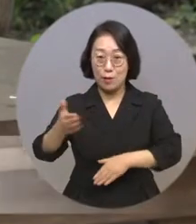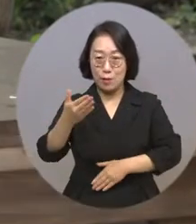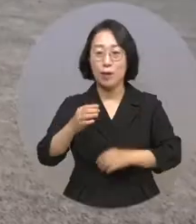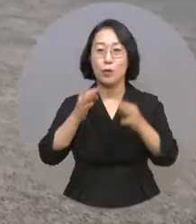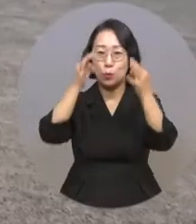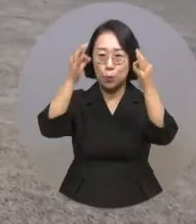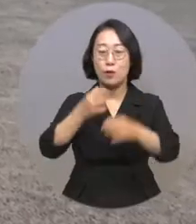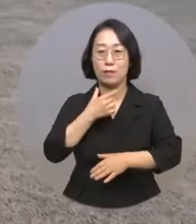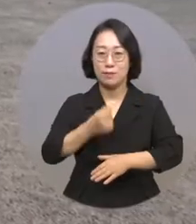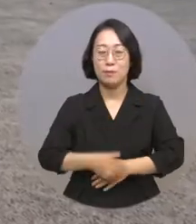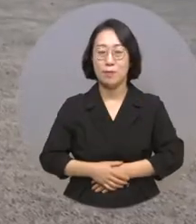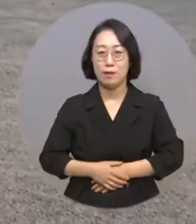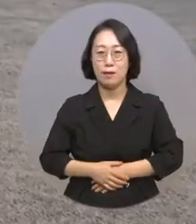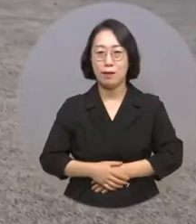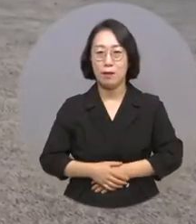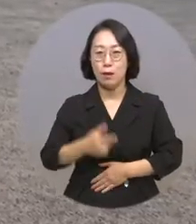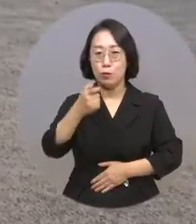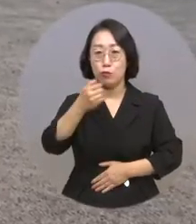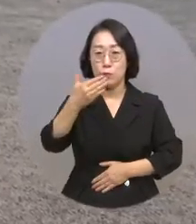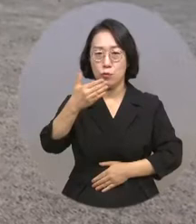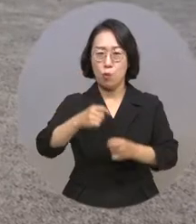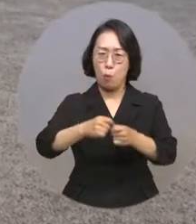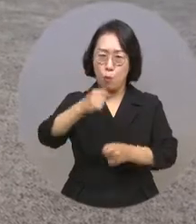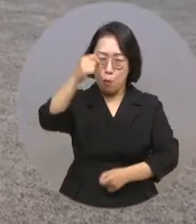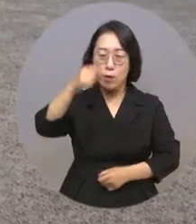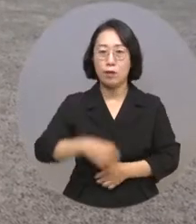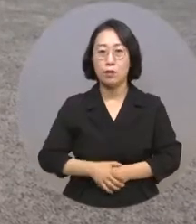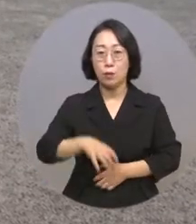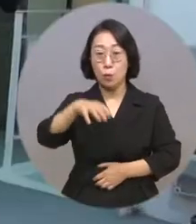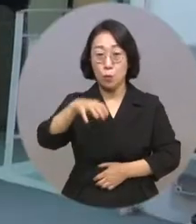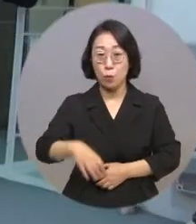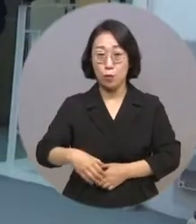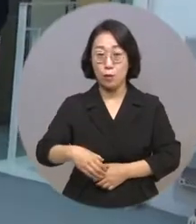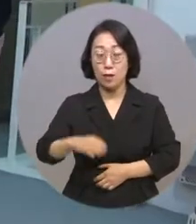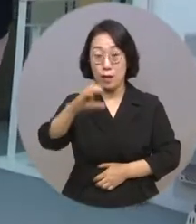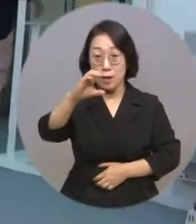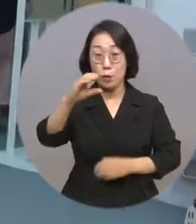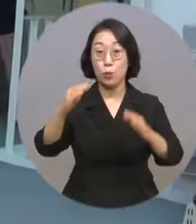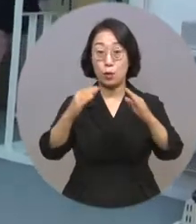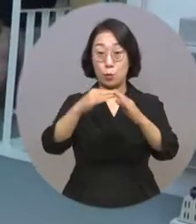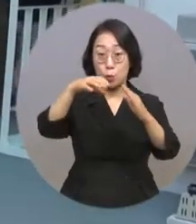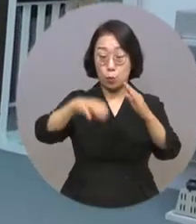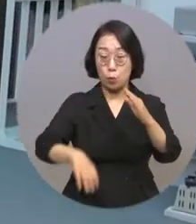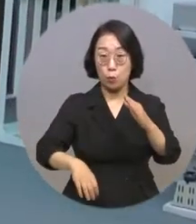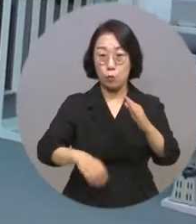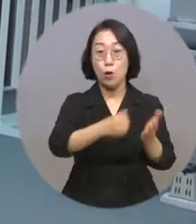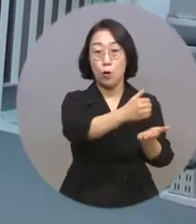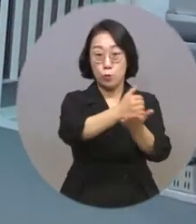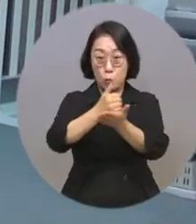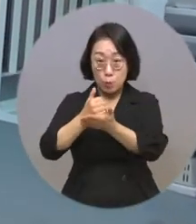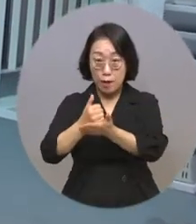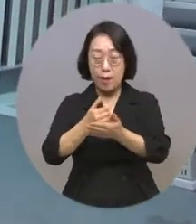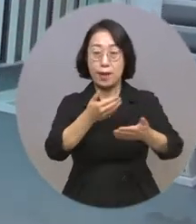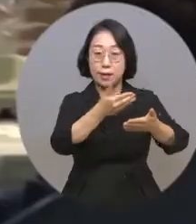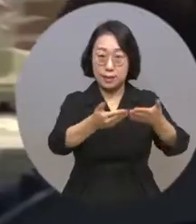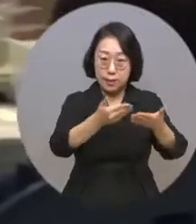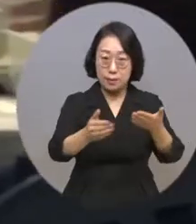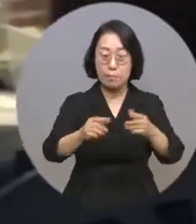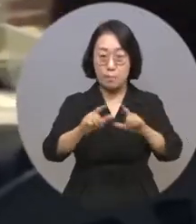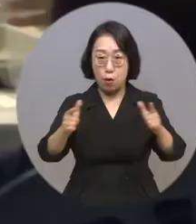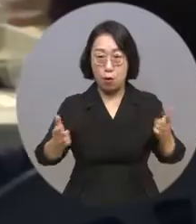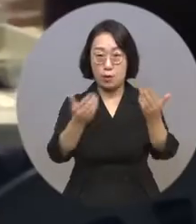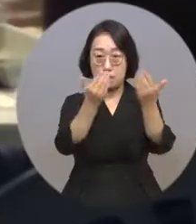좋겠습니다. 69년의 역사를 지닌 의정부 이동 성당에서 지역 작가 초대전을 기획하면서